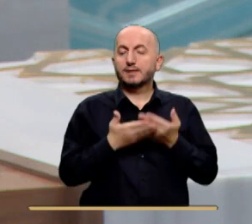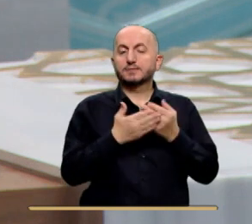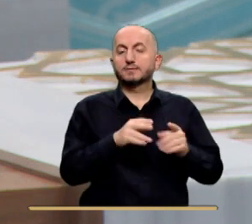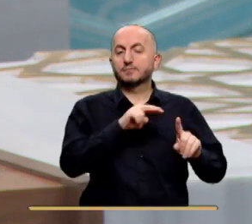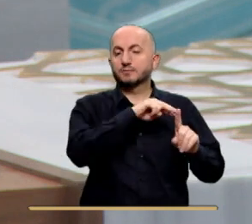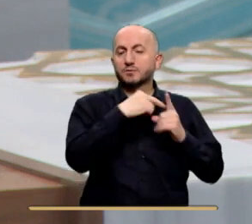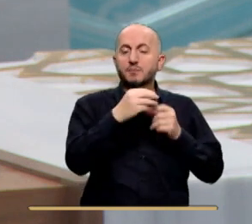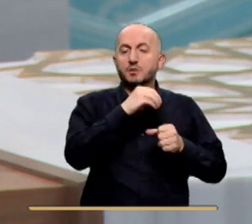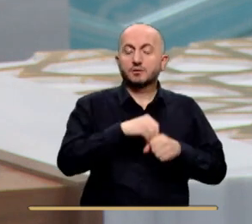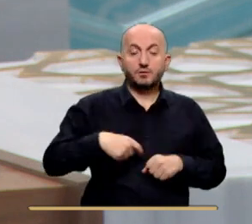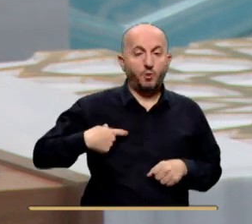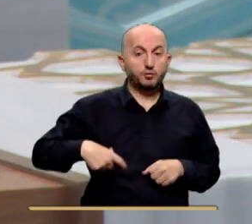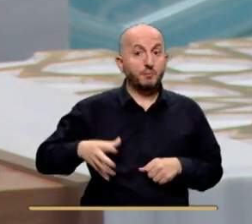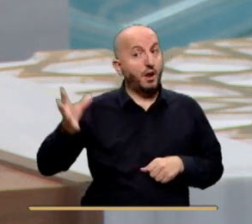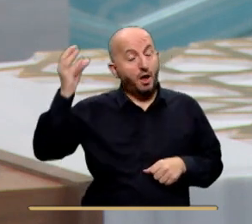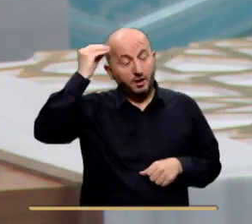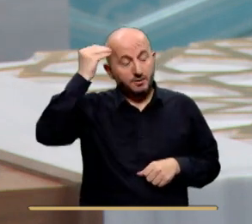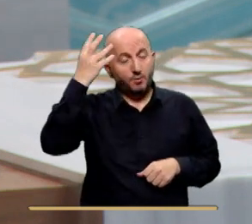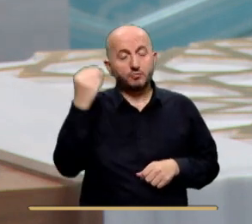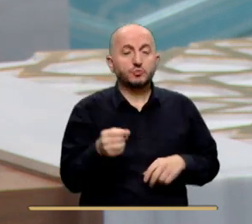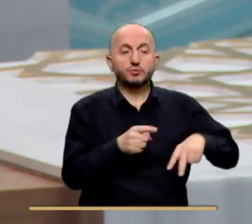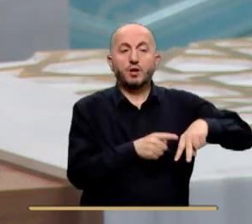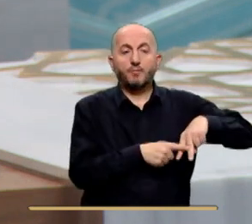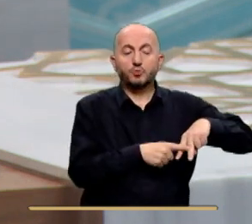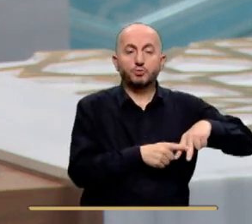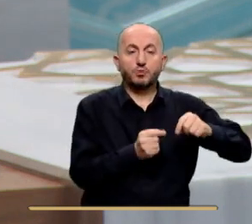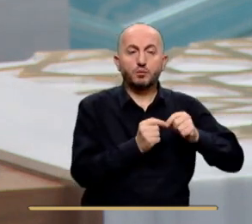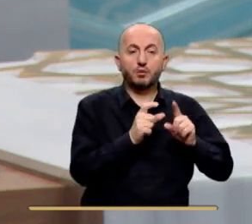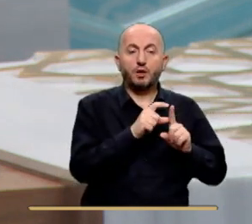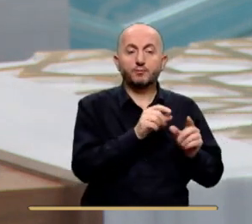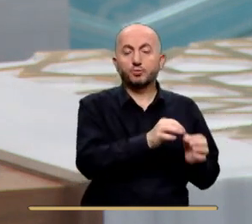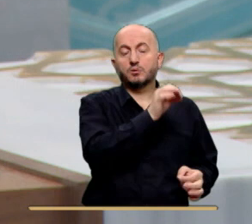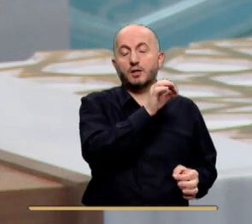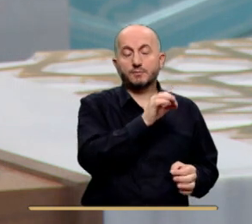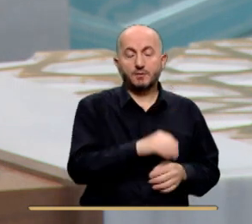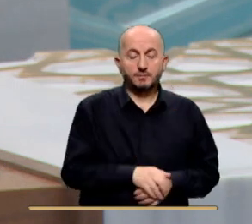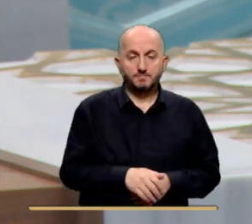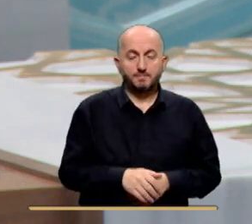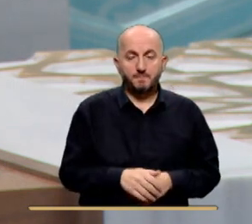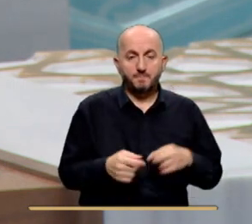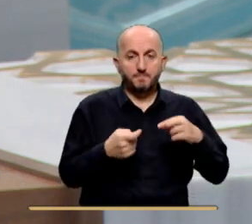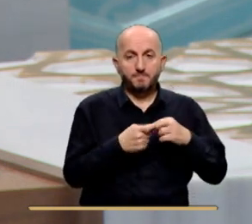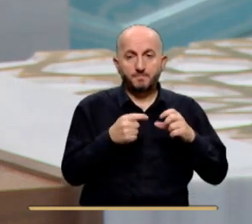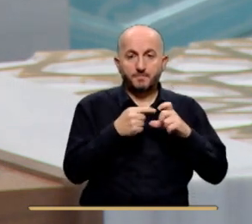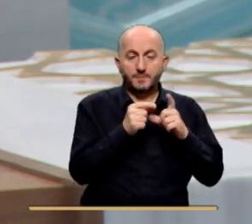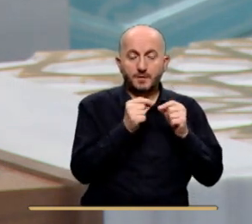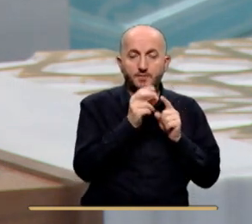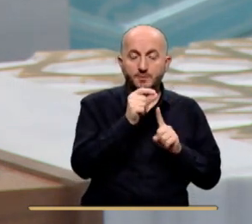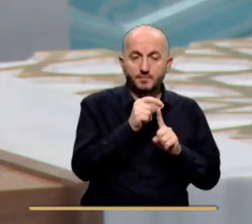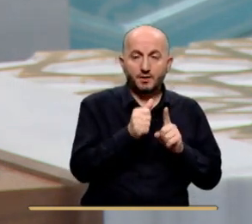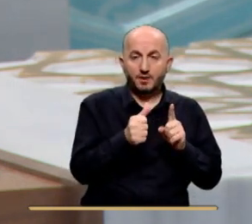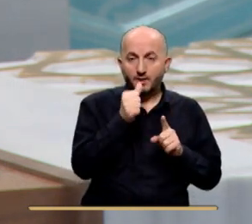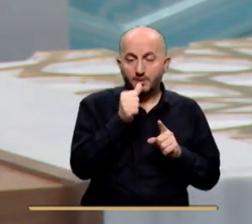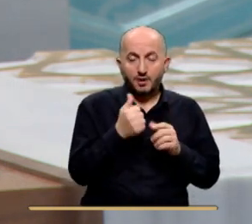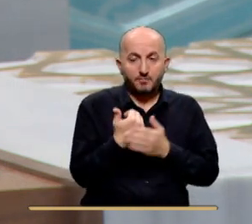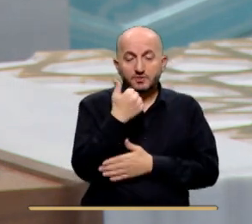sahabe içerisinde seçkin bir alim olmuştur Abdullah İbni Abbas. Hazreti Rebi'ye yine abdest suyunu getirdiğinde